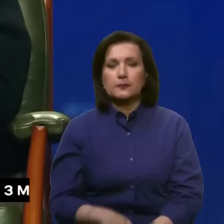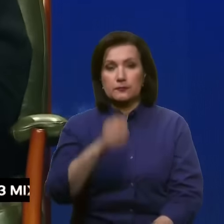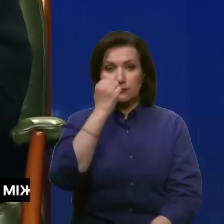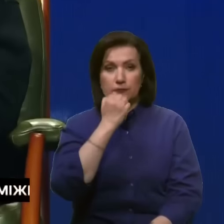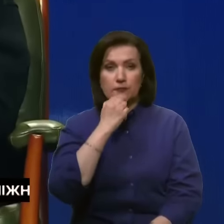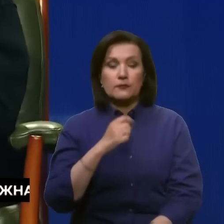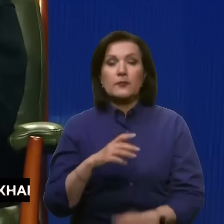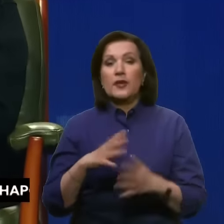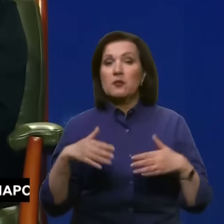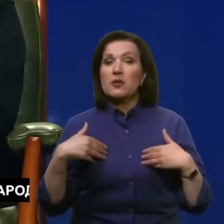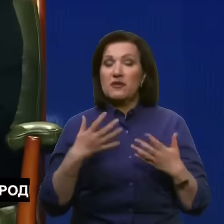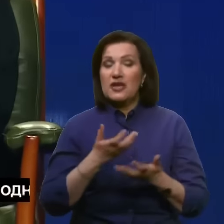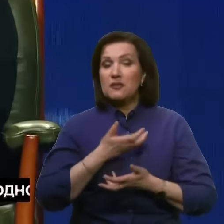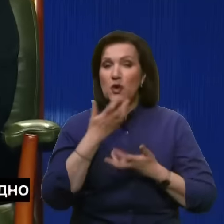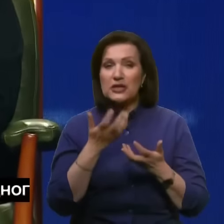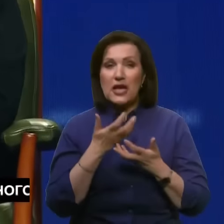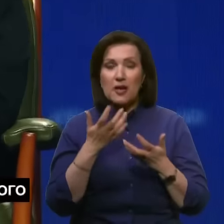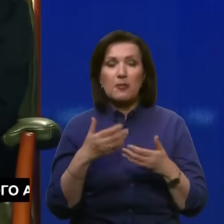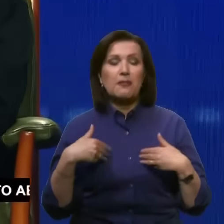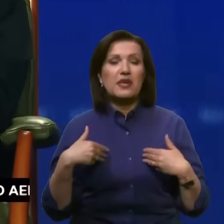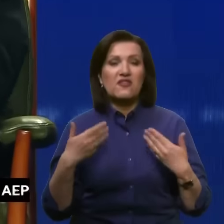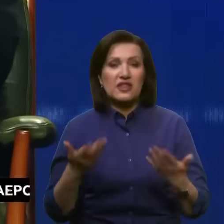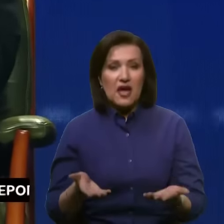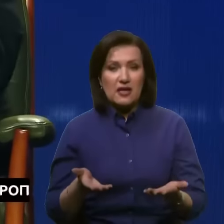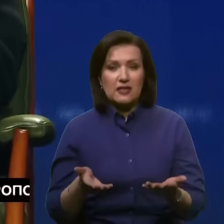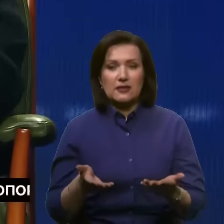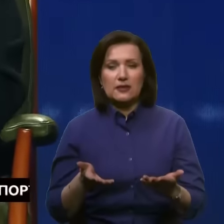Дякую. По-перше, передавайте мої теплі привітання